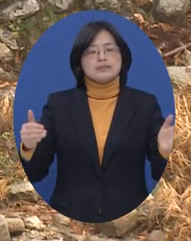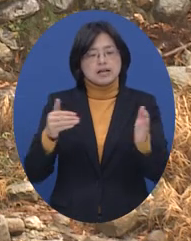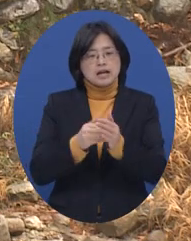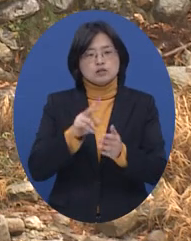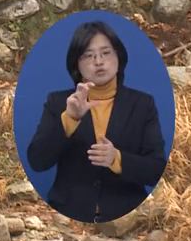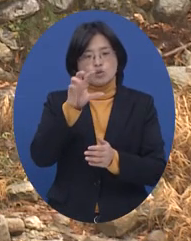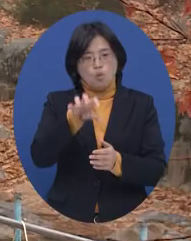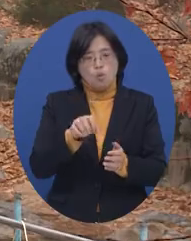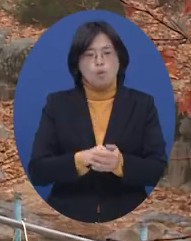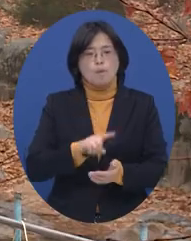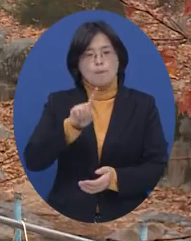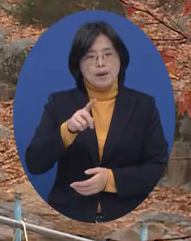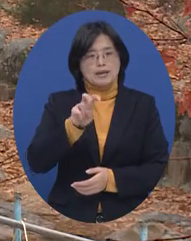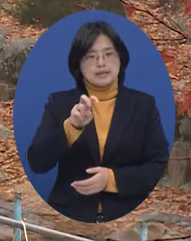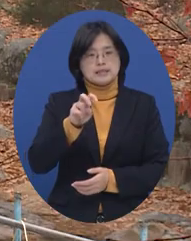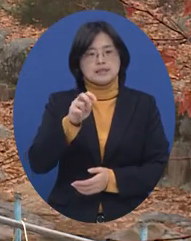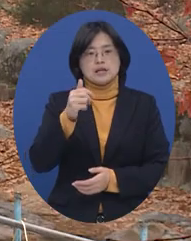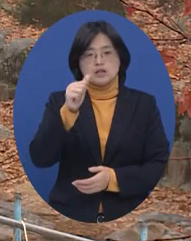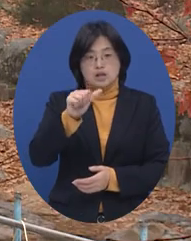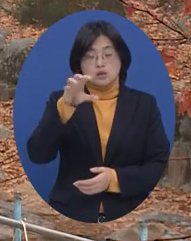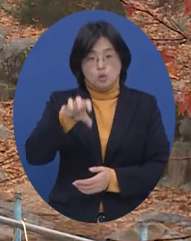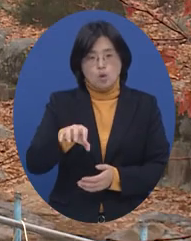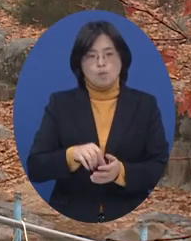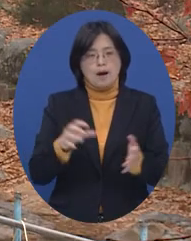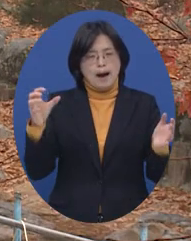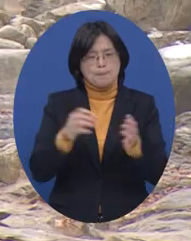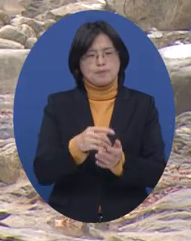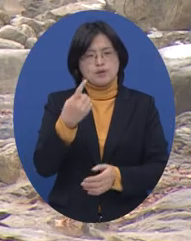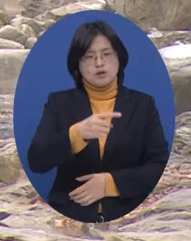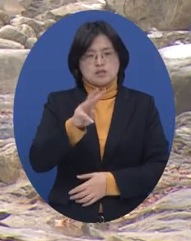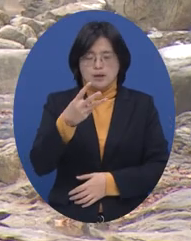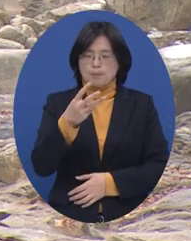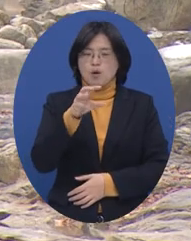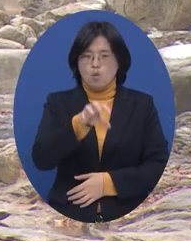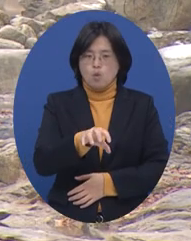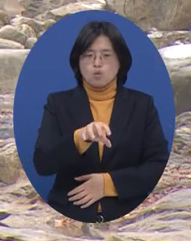내 175개 하천 계곡에서 총